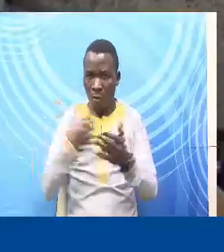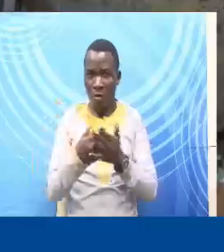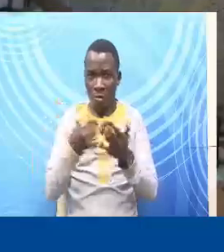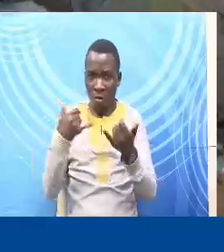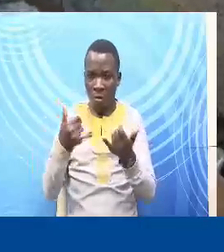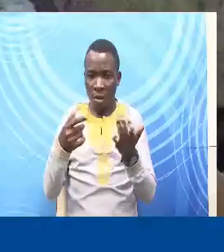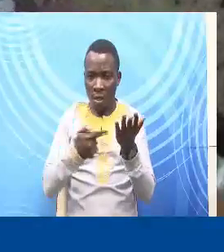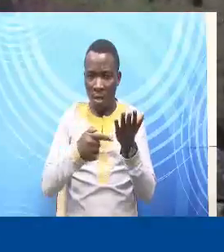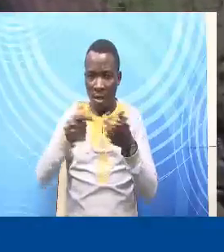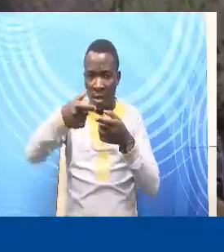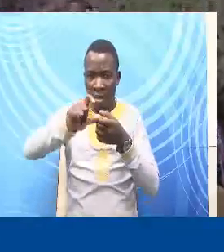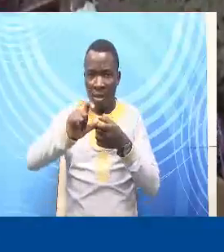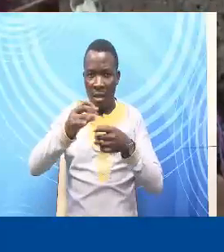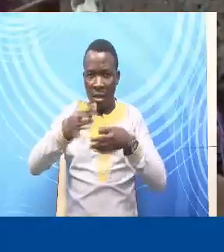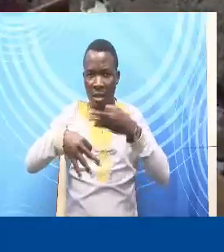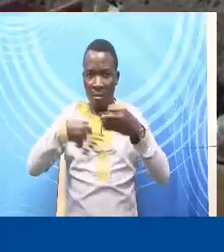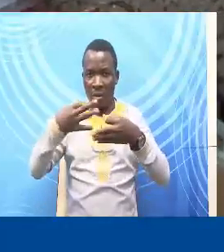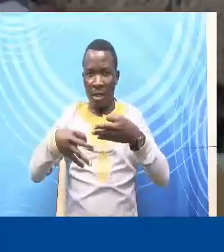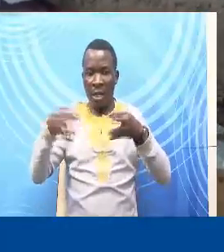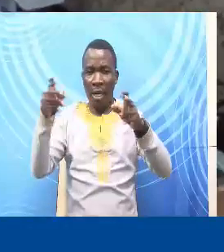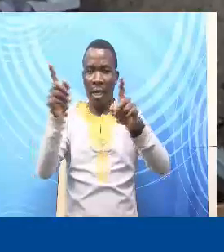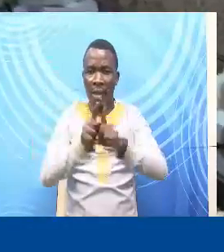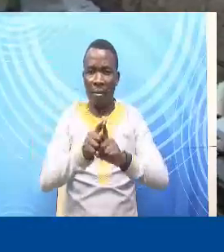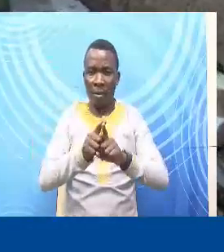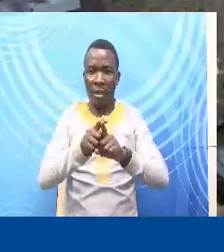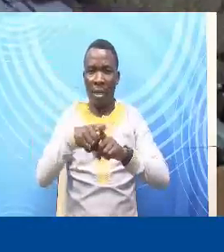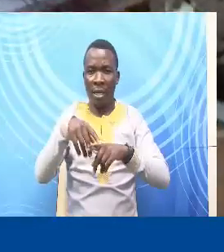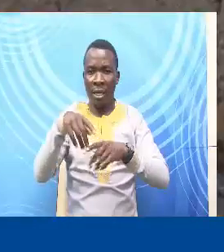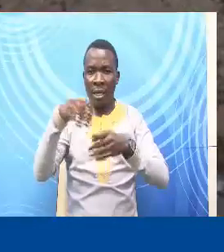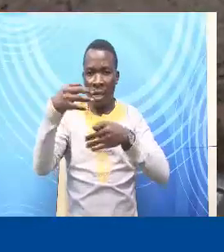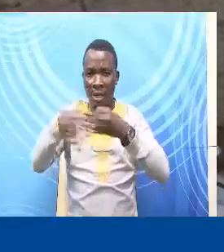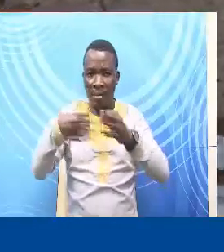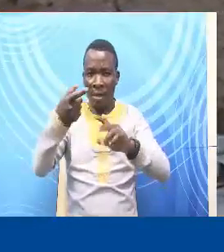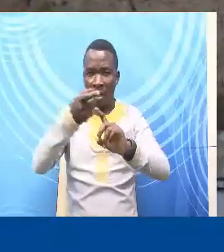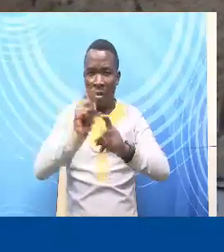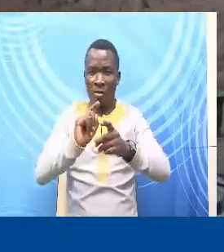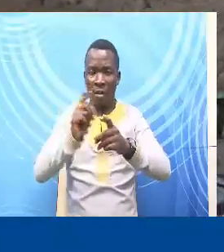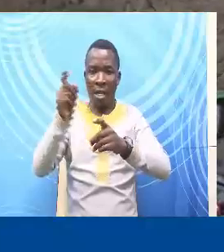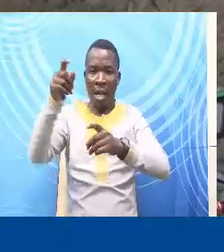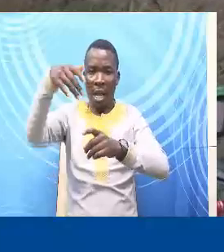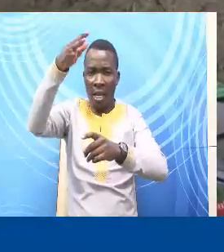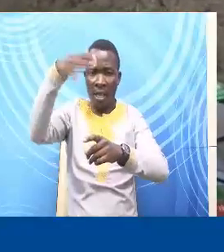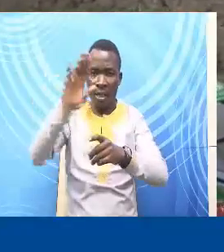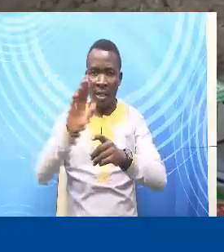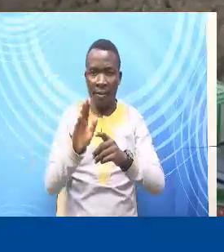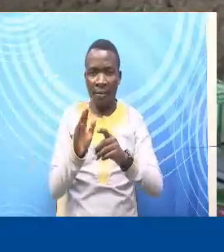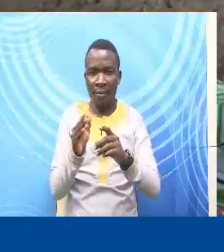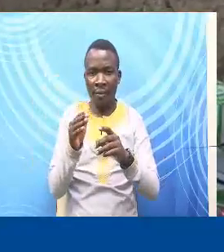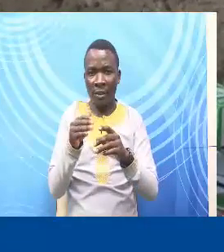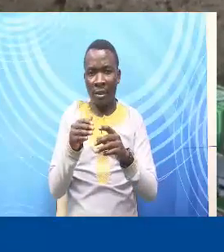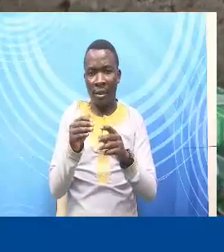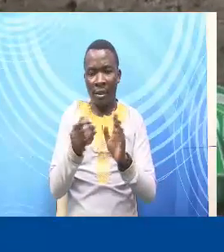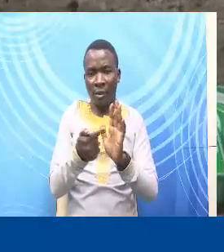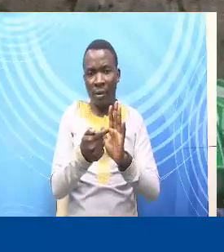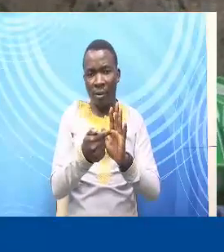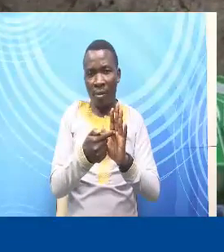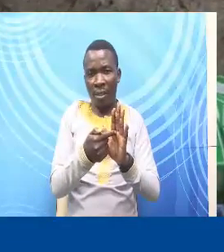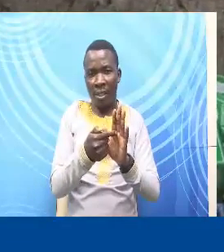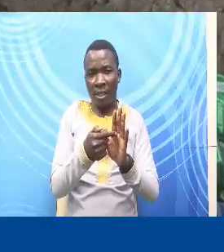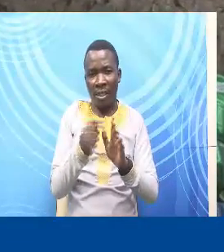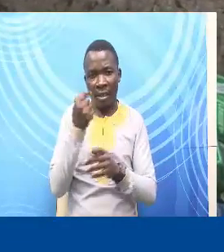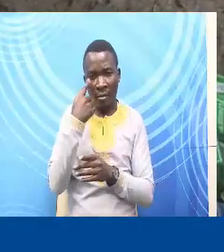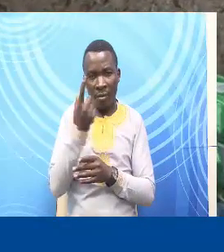ryariyongereye, aho izi mashini ntawe wazitandukanyiriza n'imashini zitumizwa hanze. Twimukiye kuri iyi ngiyi, iyi niyo izi nizo sigaye nkora, nizo ndimo